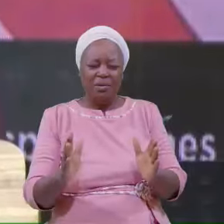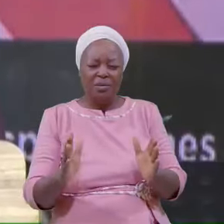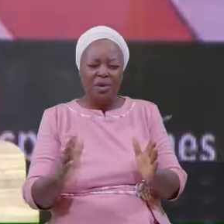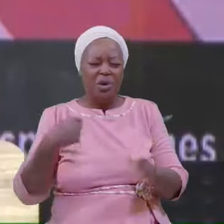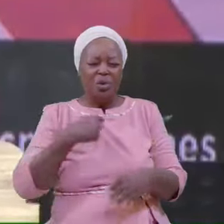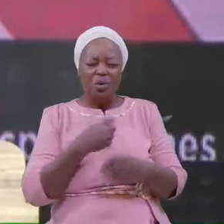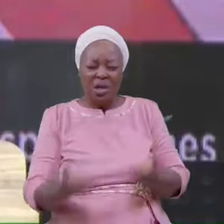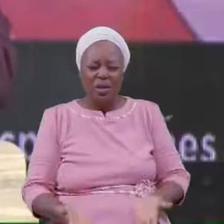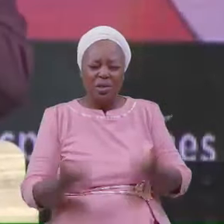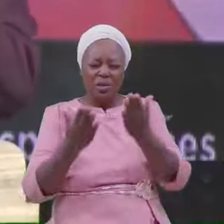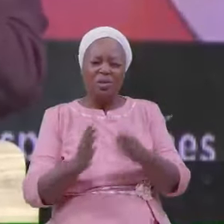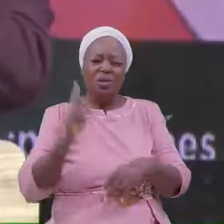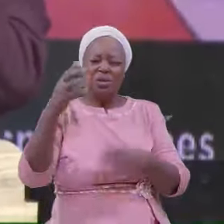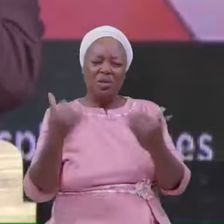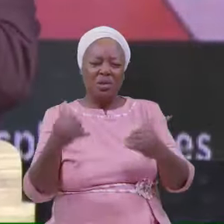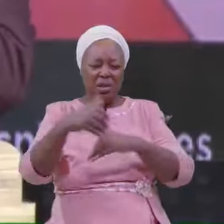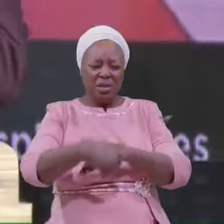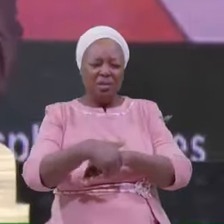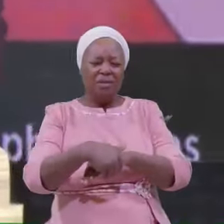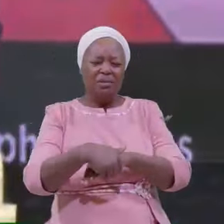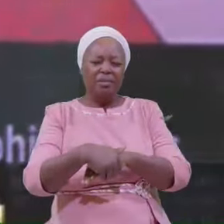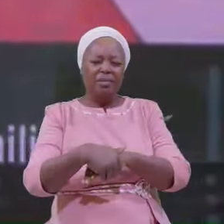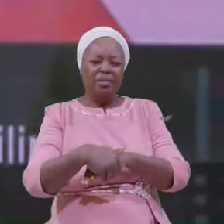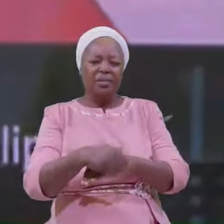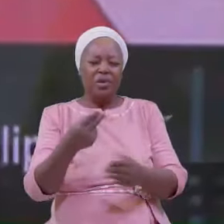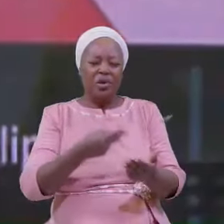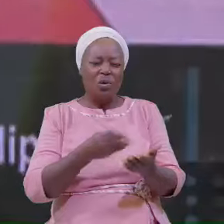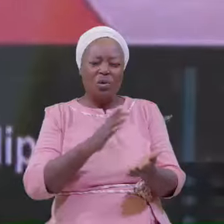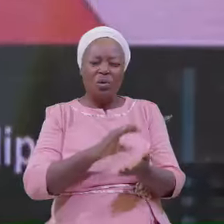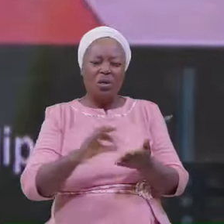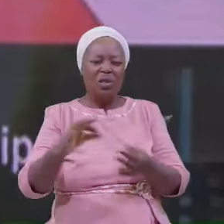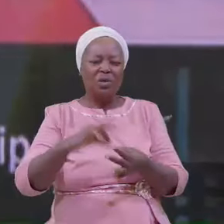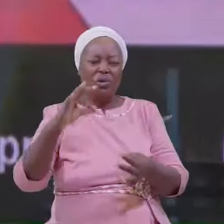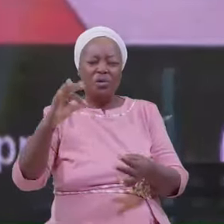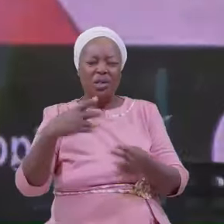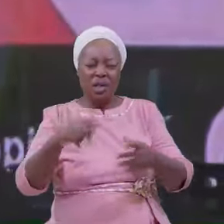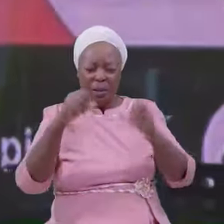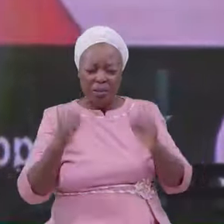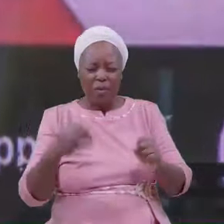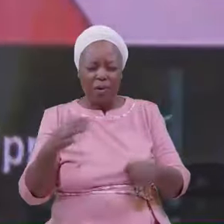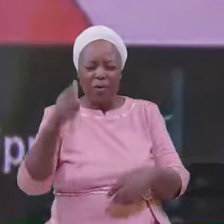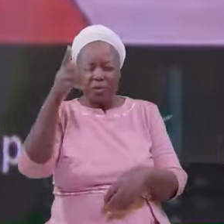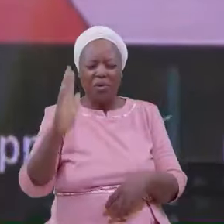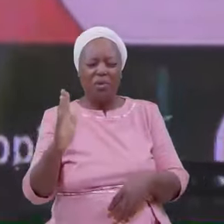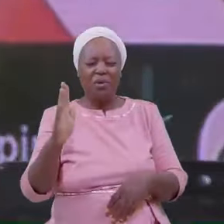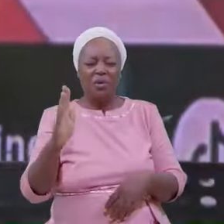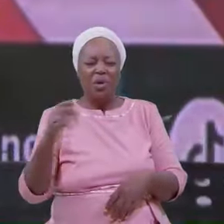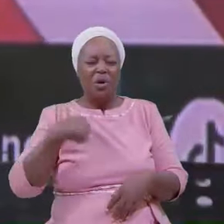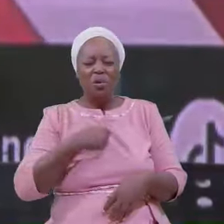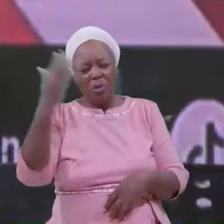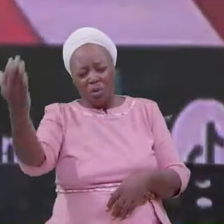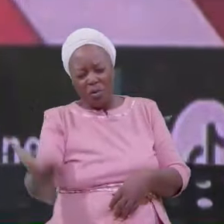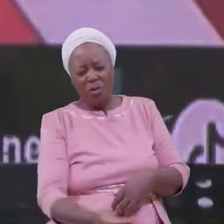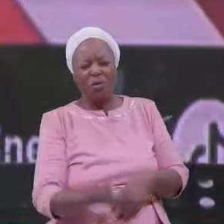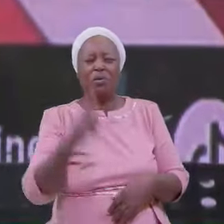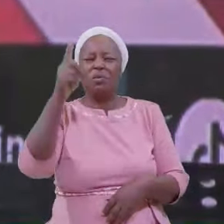tonight. Itinataas ka namin ngayong gabi. Holy Ghost, the power banal of na Espiritu, God. We welcome you here. Diyos.